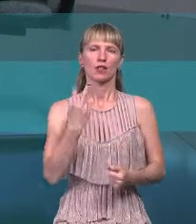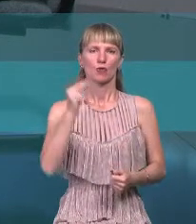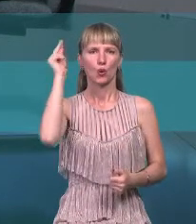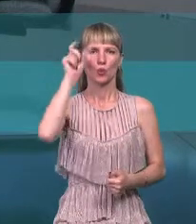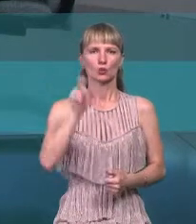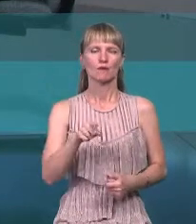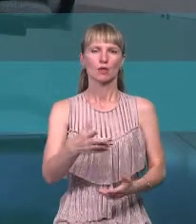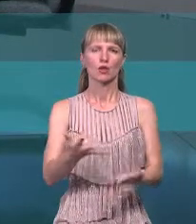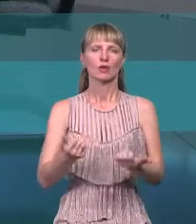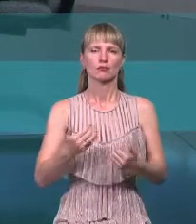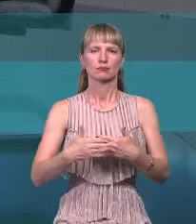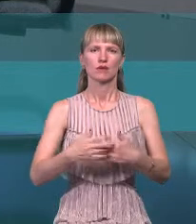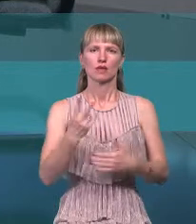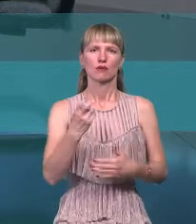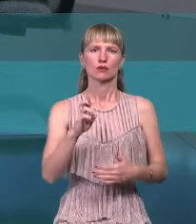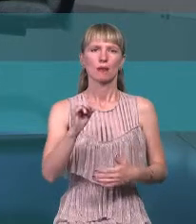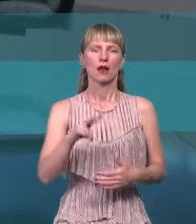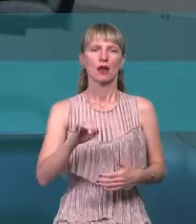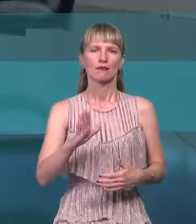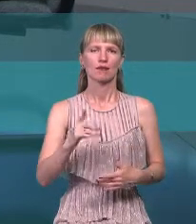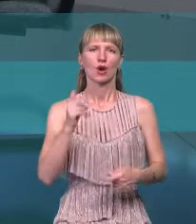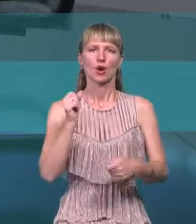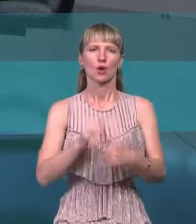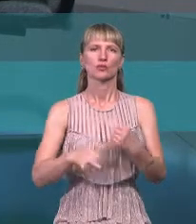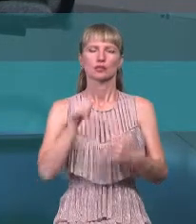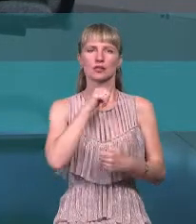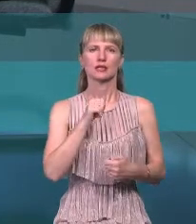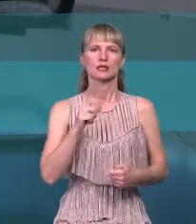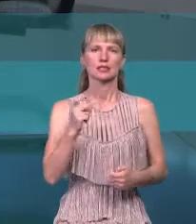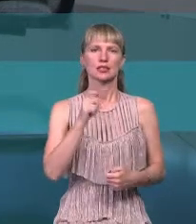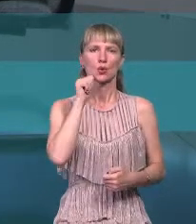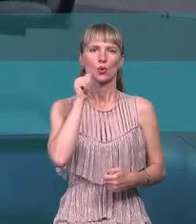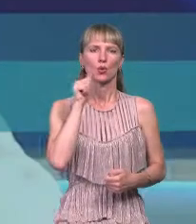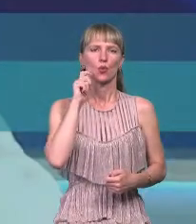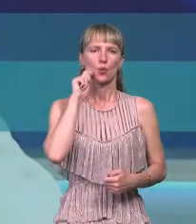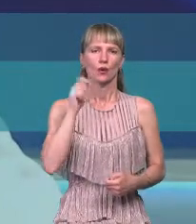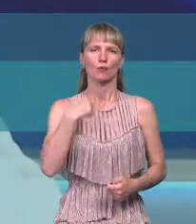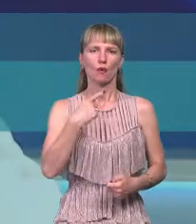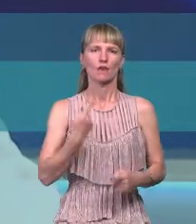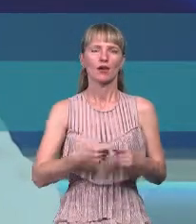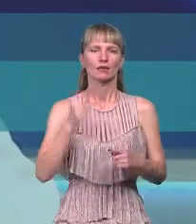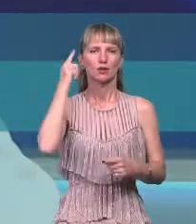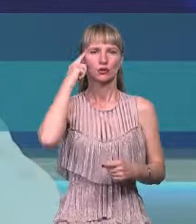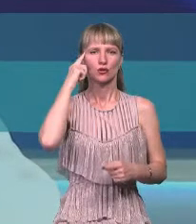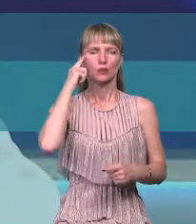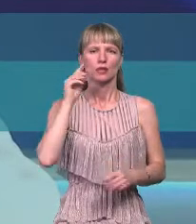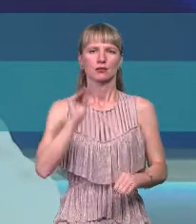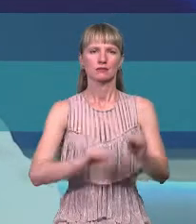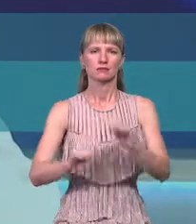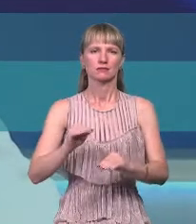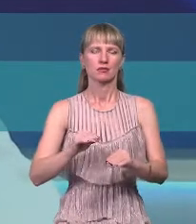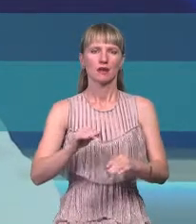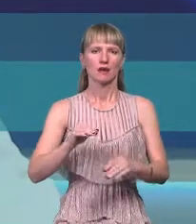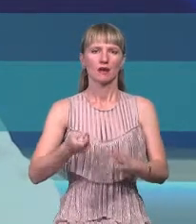і вони отримують близько 200 балів кожен рік з української мови. Тобто це розуміння структури тестів, це